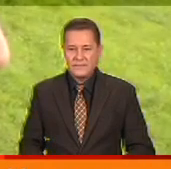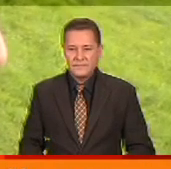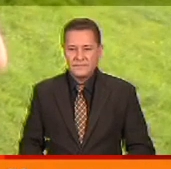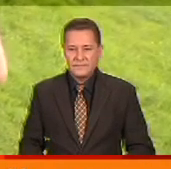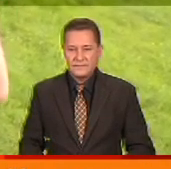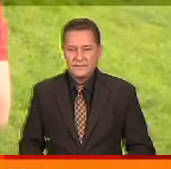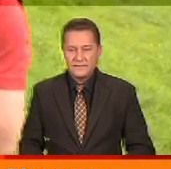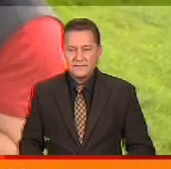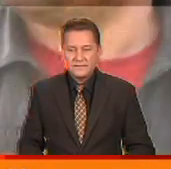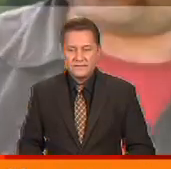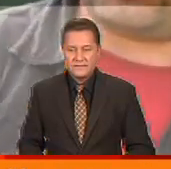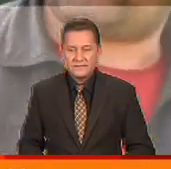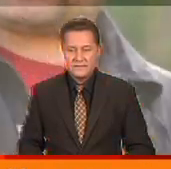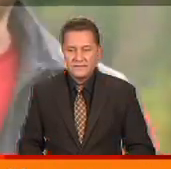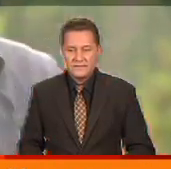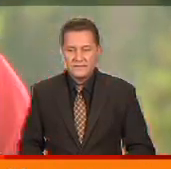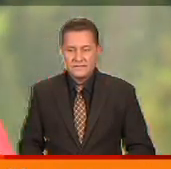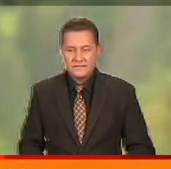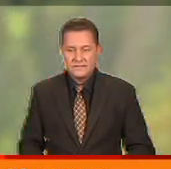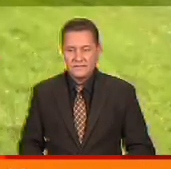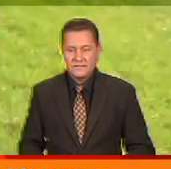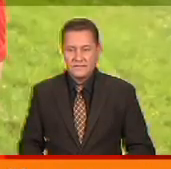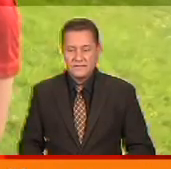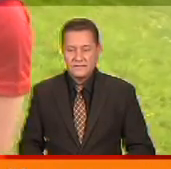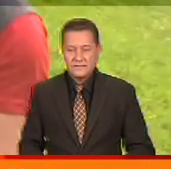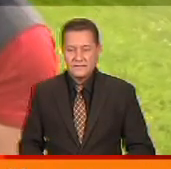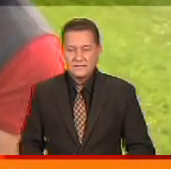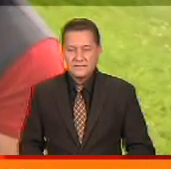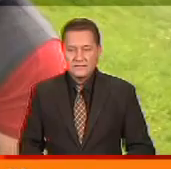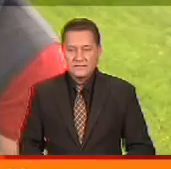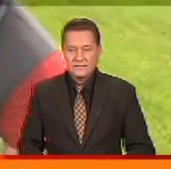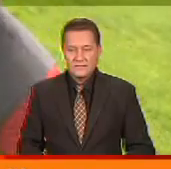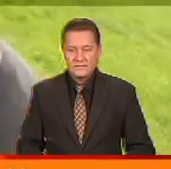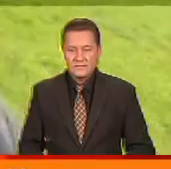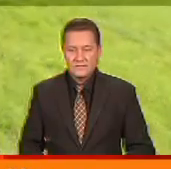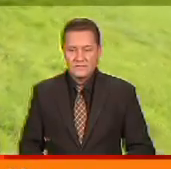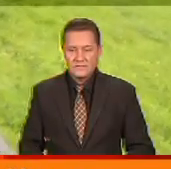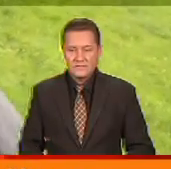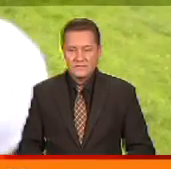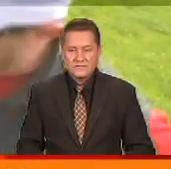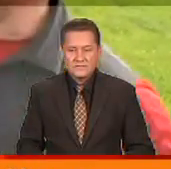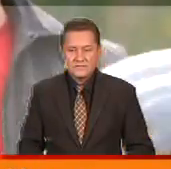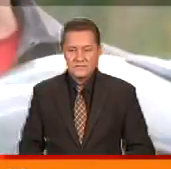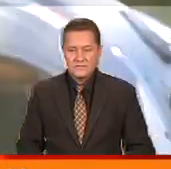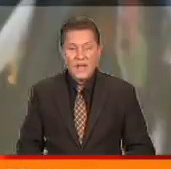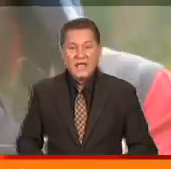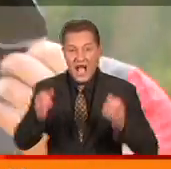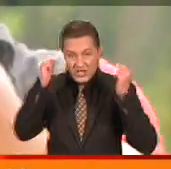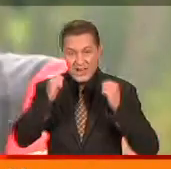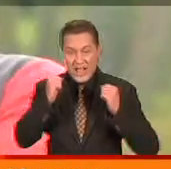А хтось шиї ламав, руки, ноги? Ні, у нас такого не було. Ні разу? Ні. Я вам шлем даю для